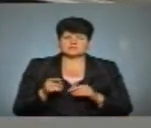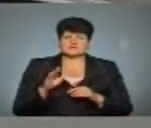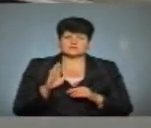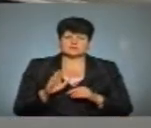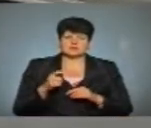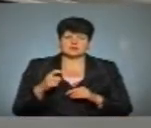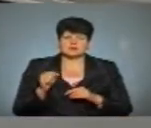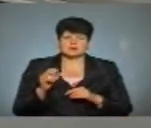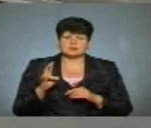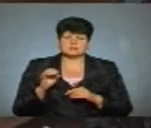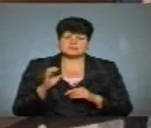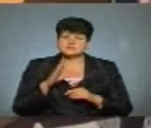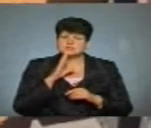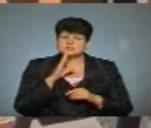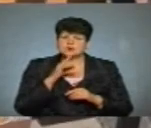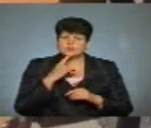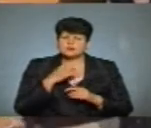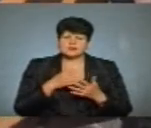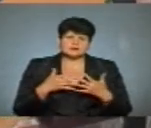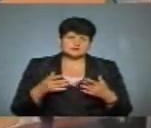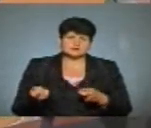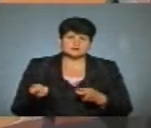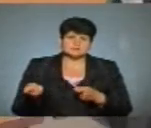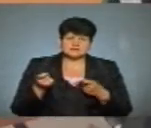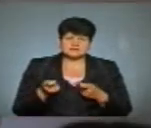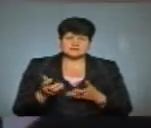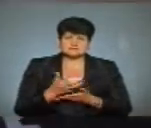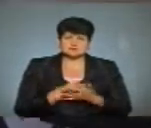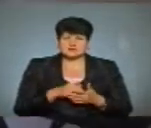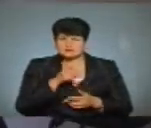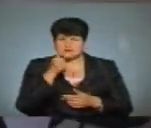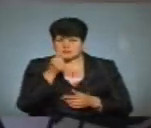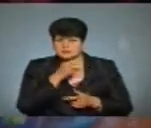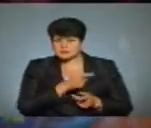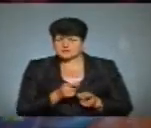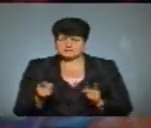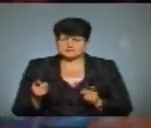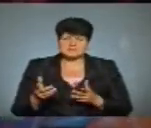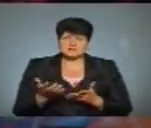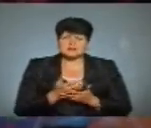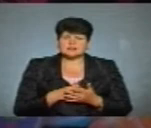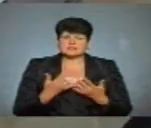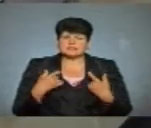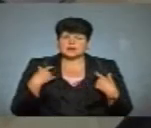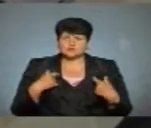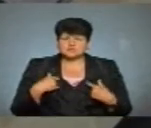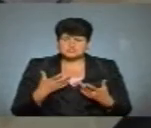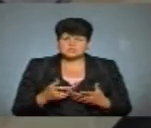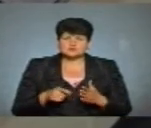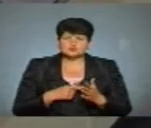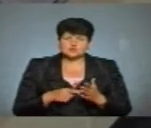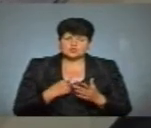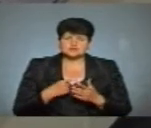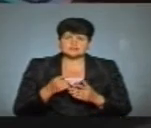Вікторія Ханас. Жінка каже, речі, які принесла, збирала протягом року. Зібрали кілька рюкзачків, зошити, альбоми